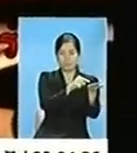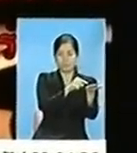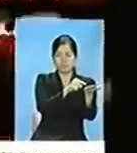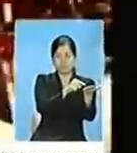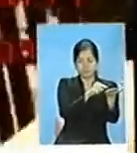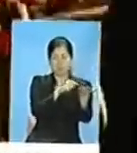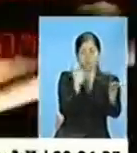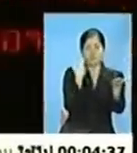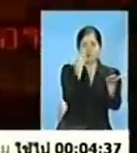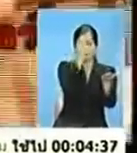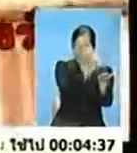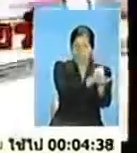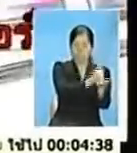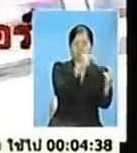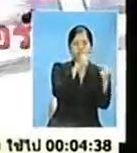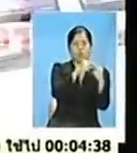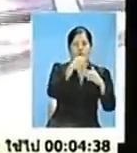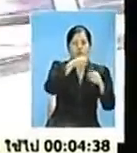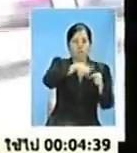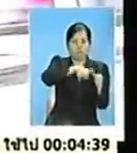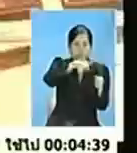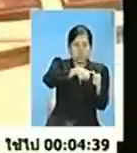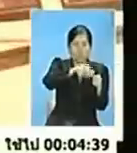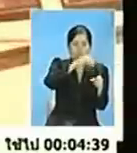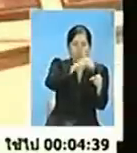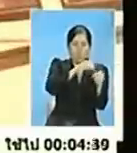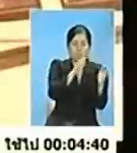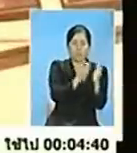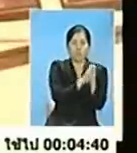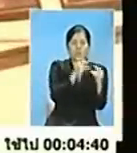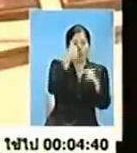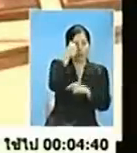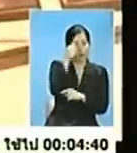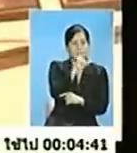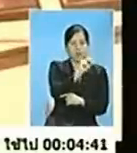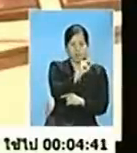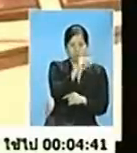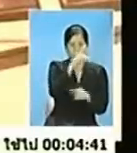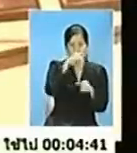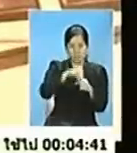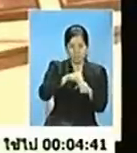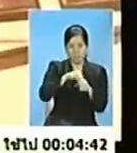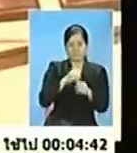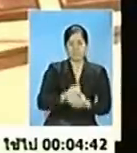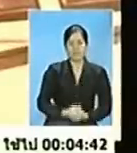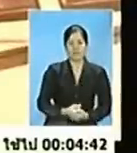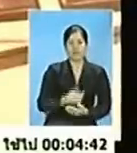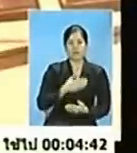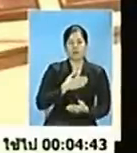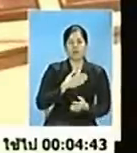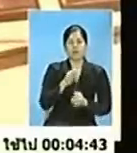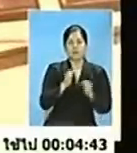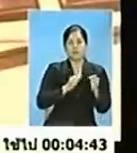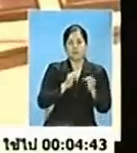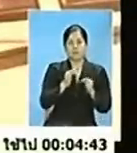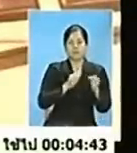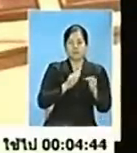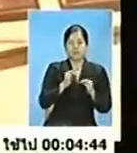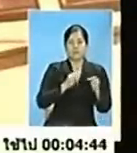ก็ได้อยู่ต่ออีก30วัน เรียนให้ทราบก่อนนะครับว่าด่าน